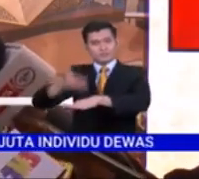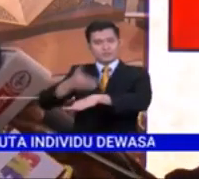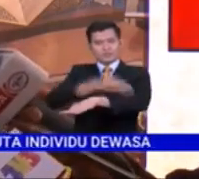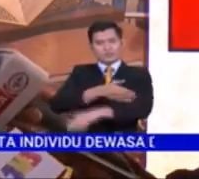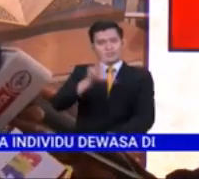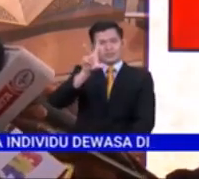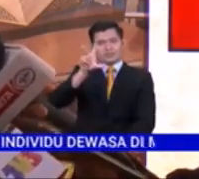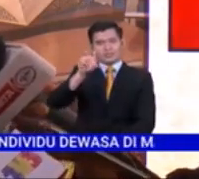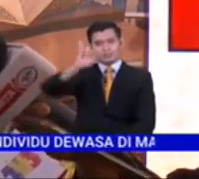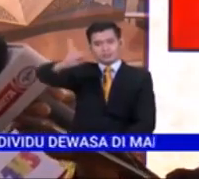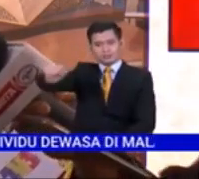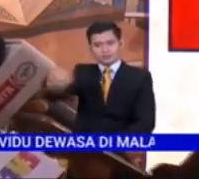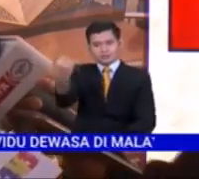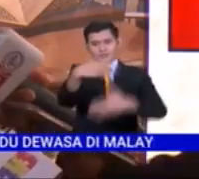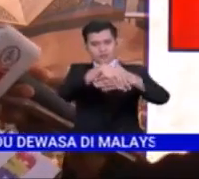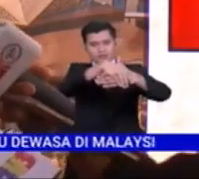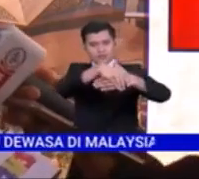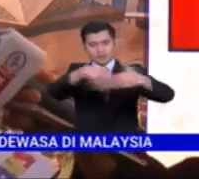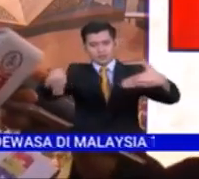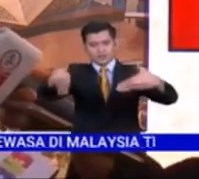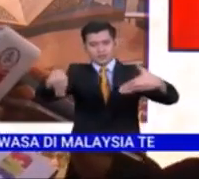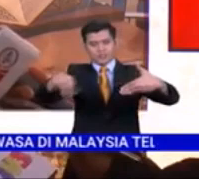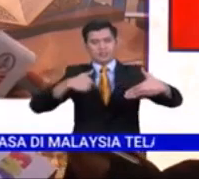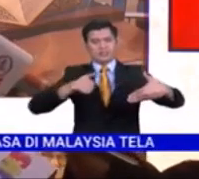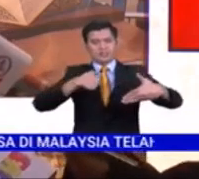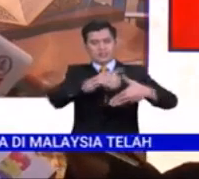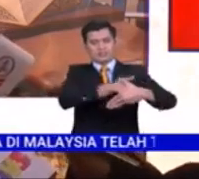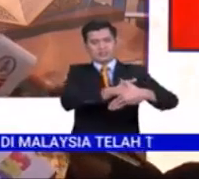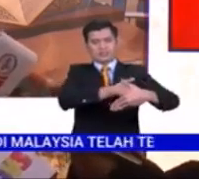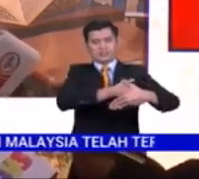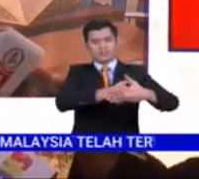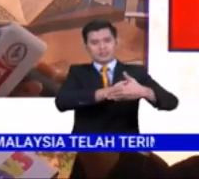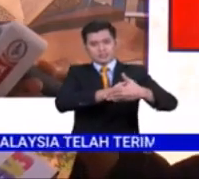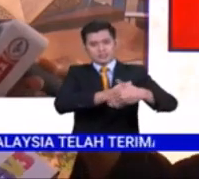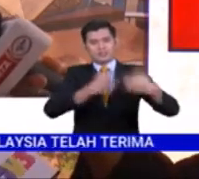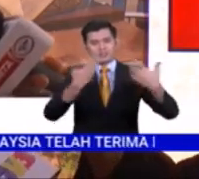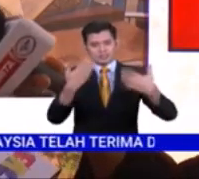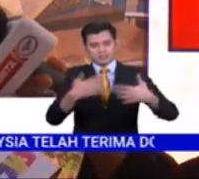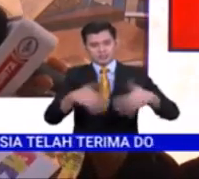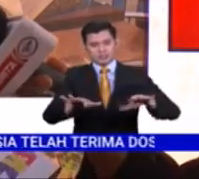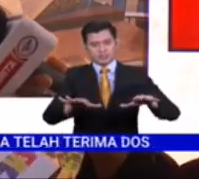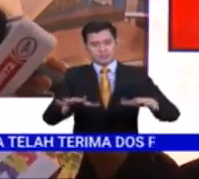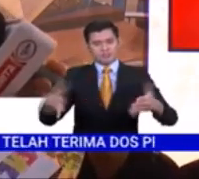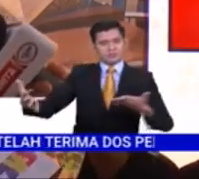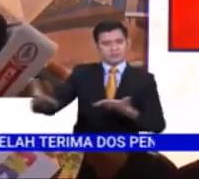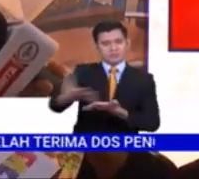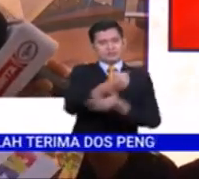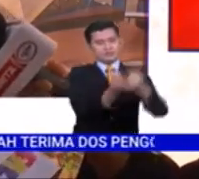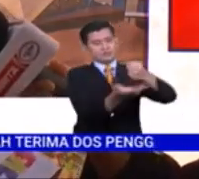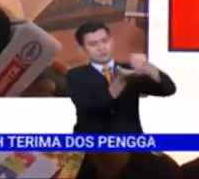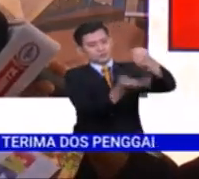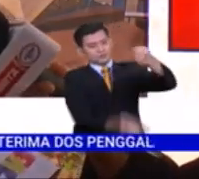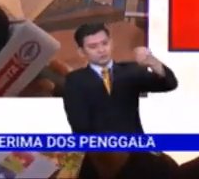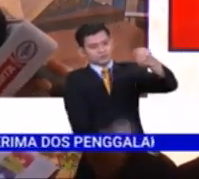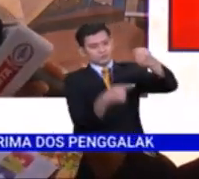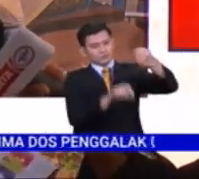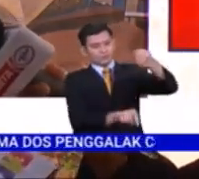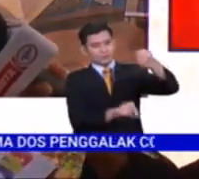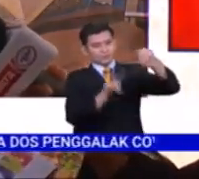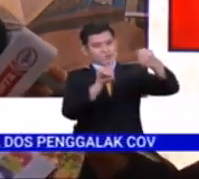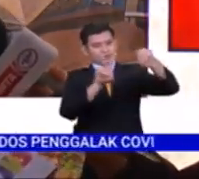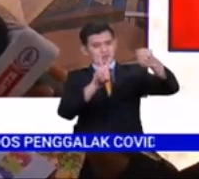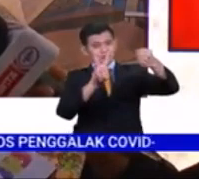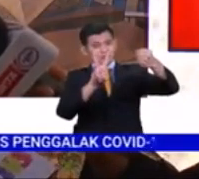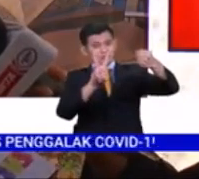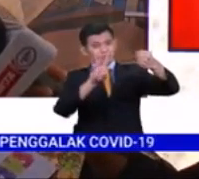dan hari ini kita sudah mencapai kutipan kita dalam 26 juta. Jadi kita ada